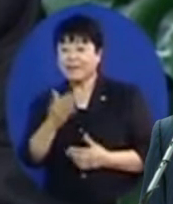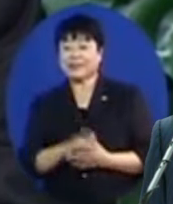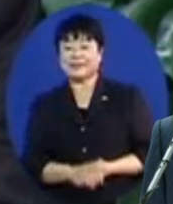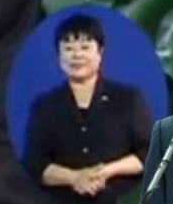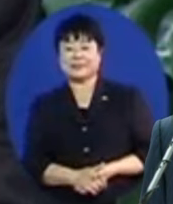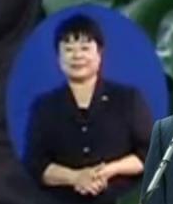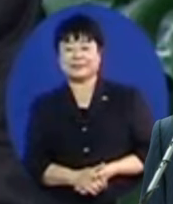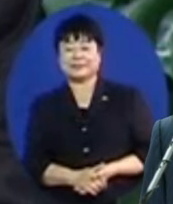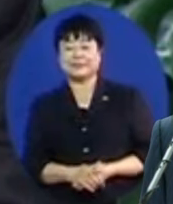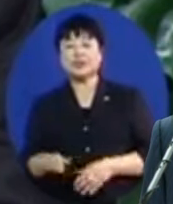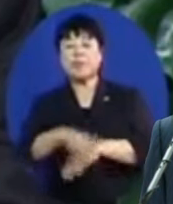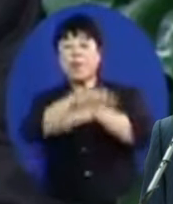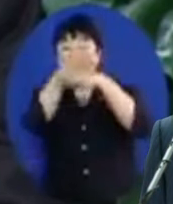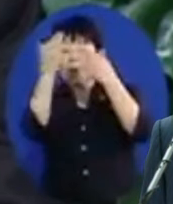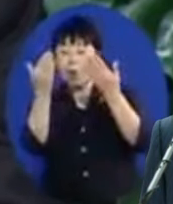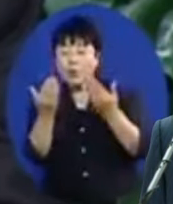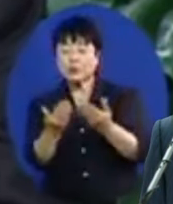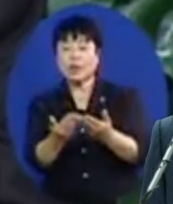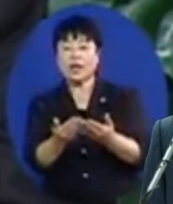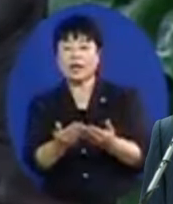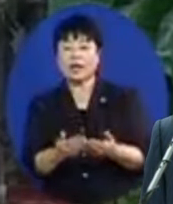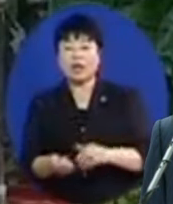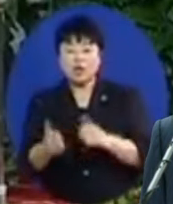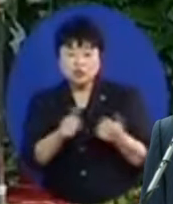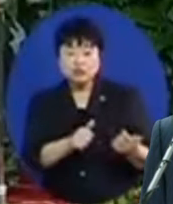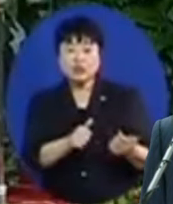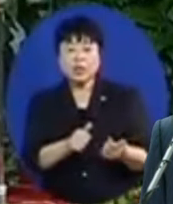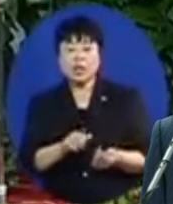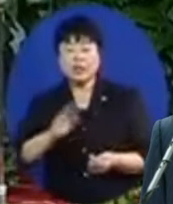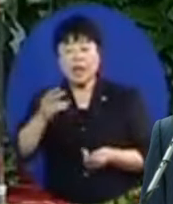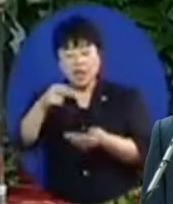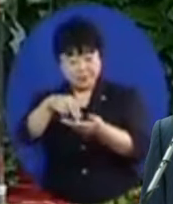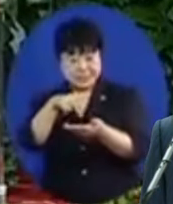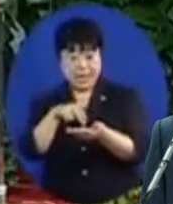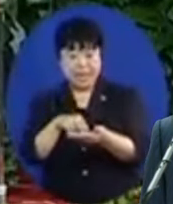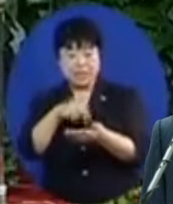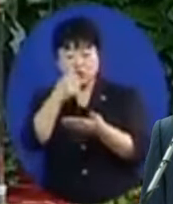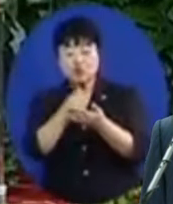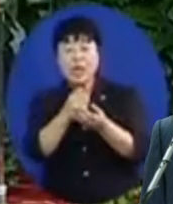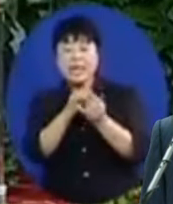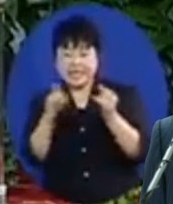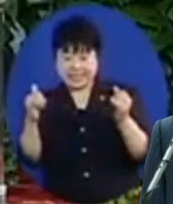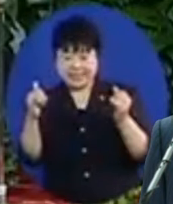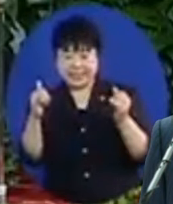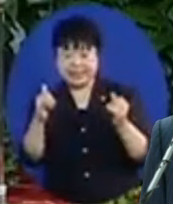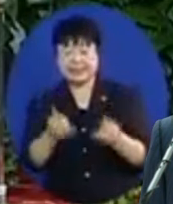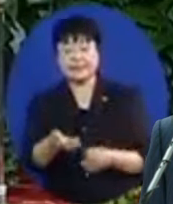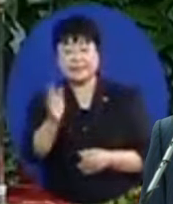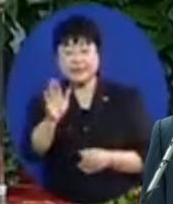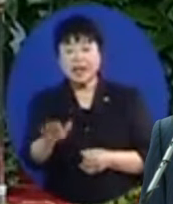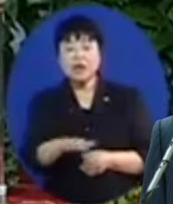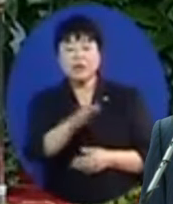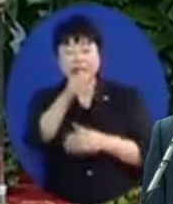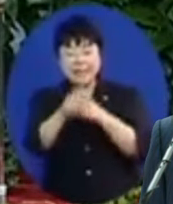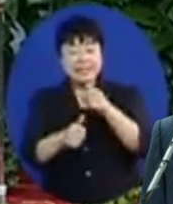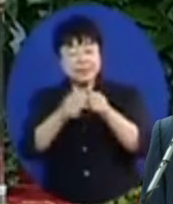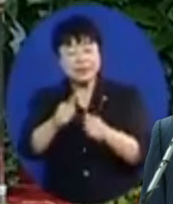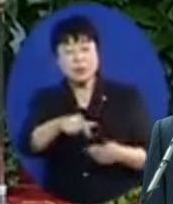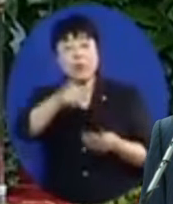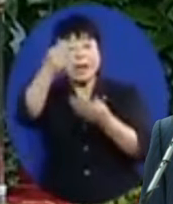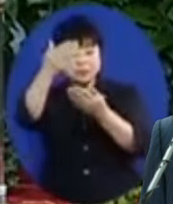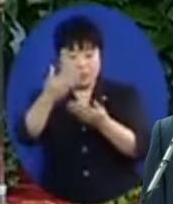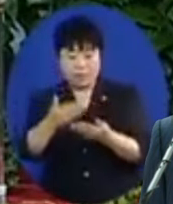것입니다. 우리 모두는 죽을 수밖에 없는 죄인입니다. 그러나 우리를 하나님이